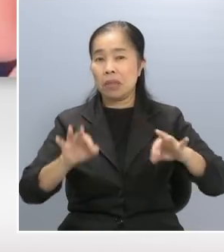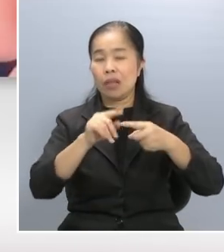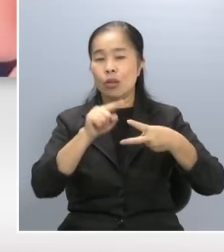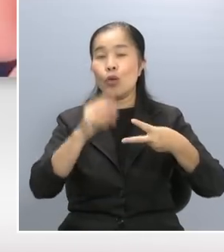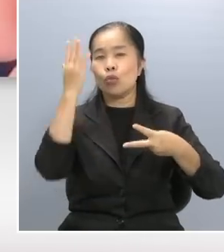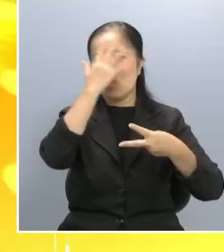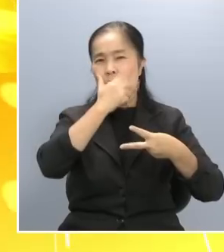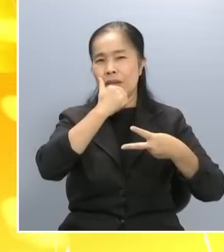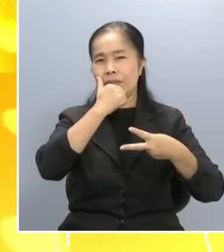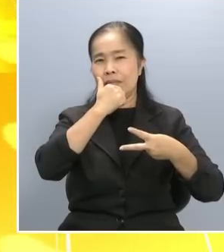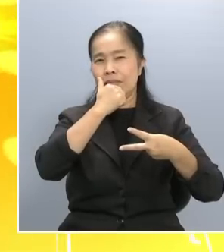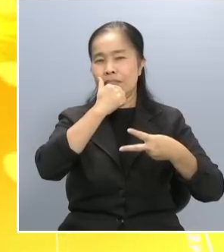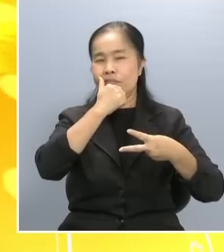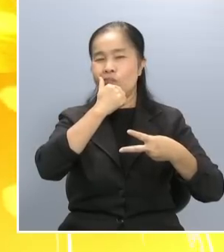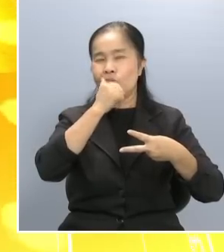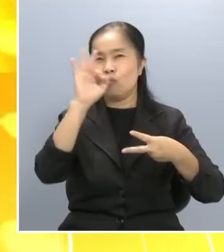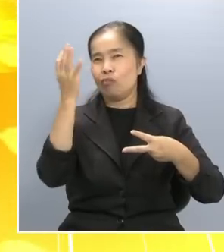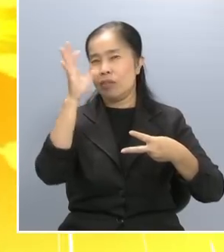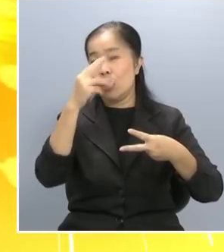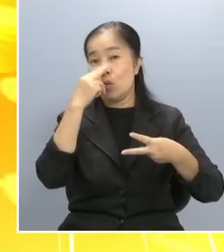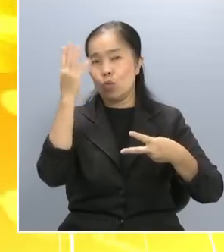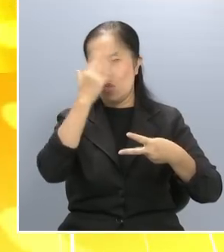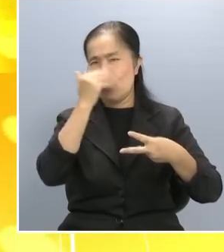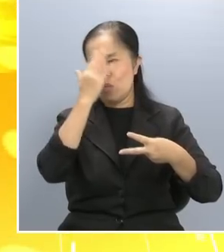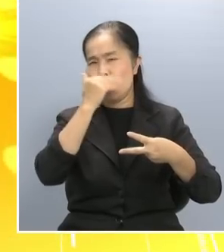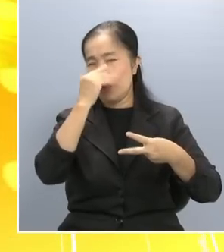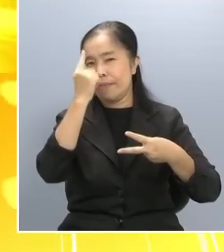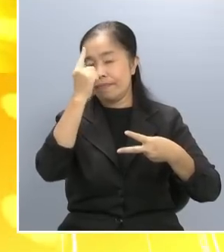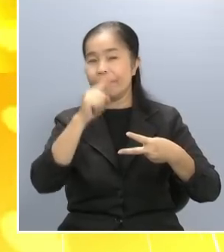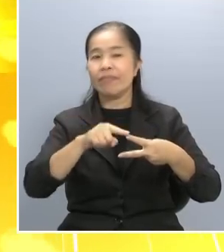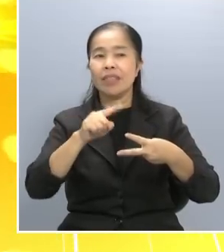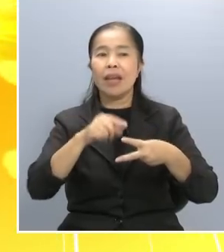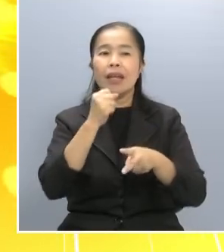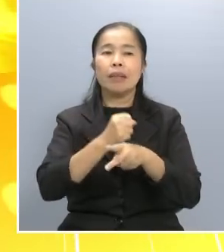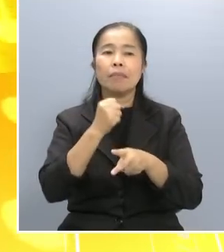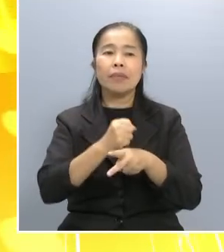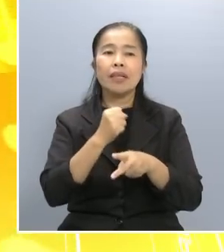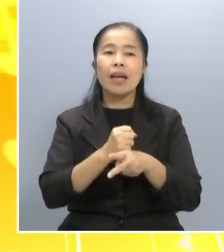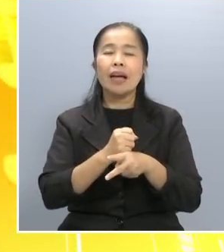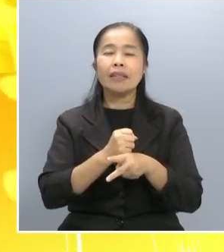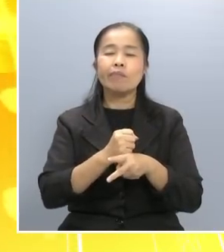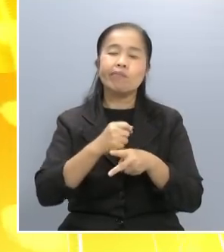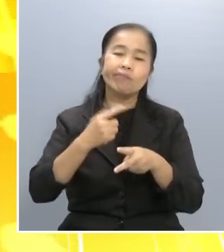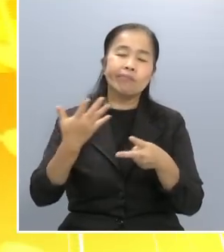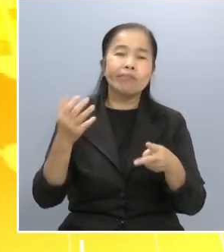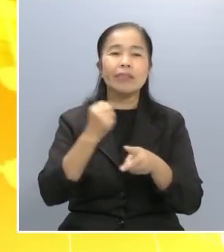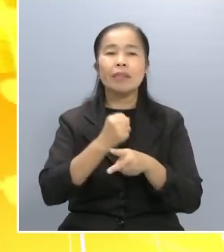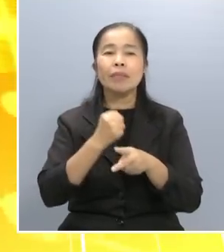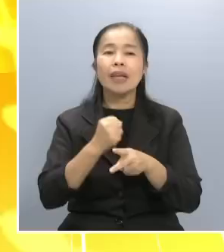สวยในโปรไฟล์เนี่ยผมเข้าไปดูสวยแล้วก็ทำงานน่าจะในแวดวงซึ่ง